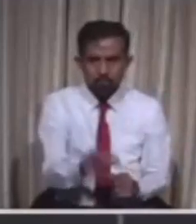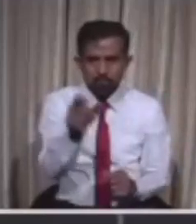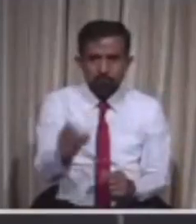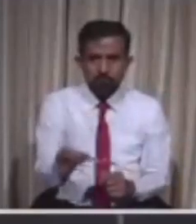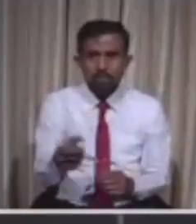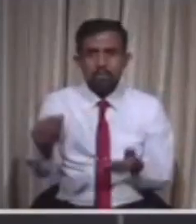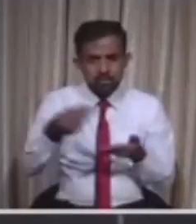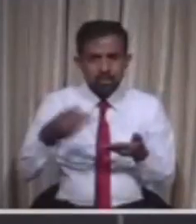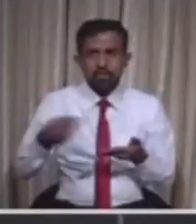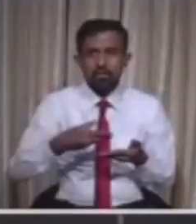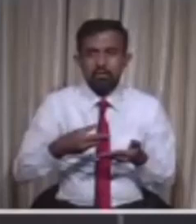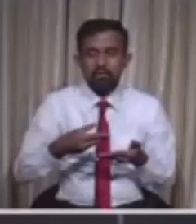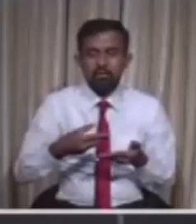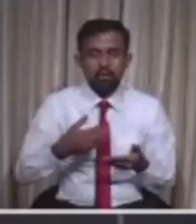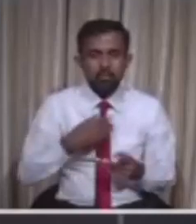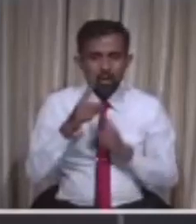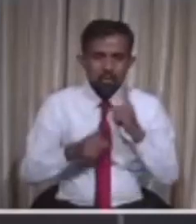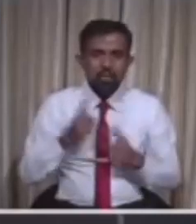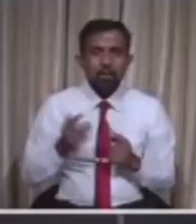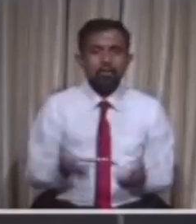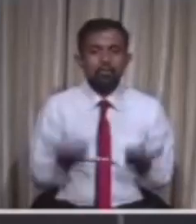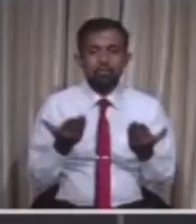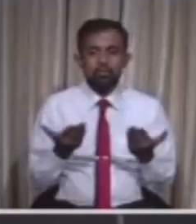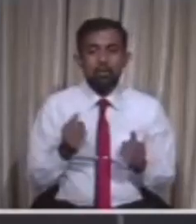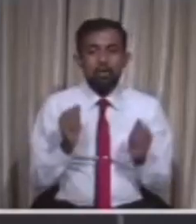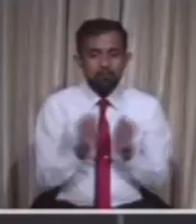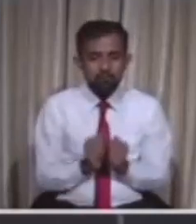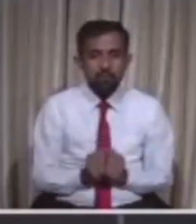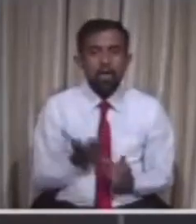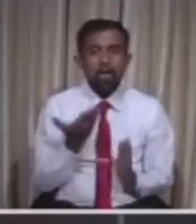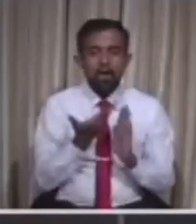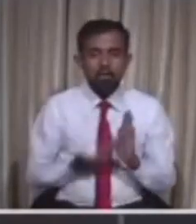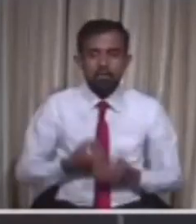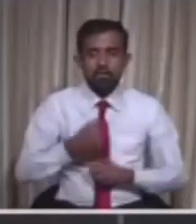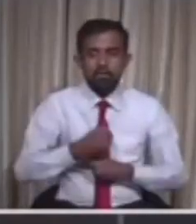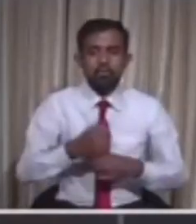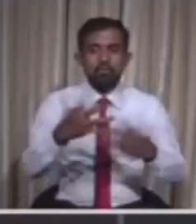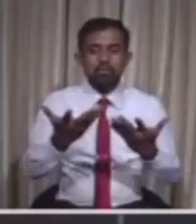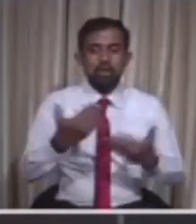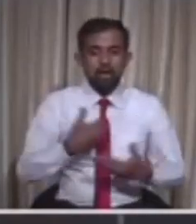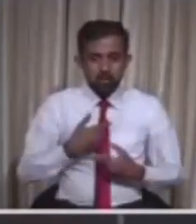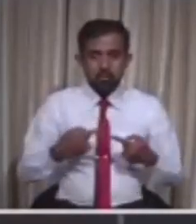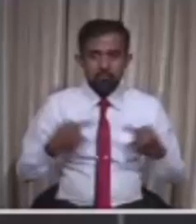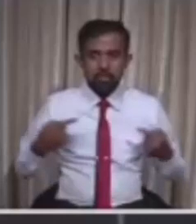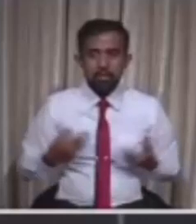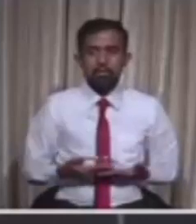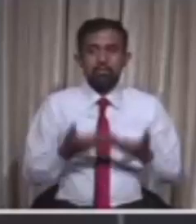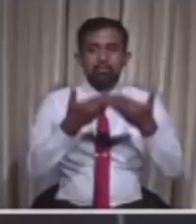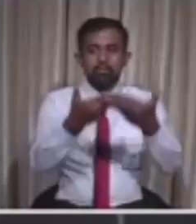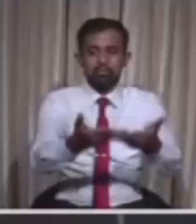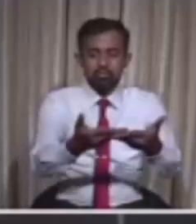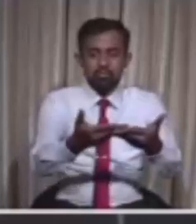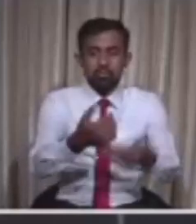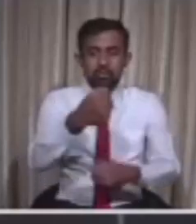ඒවා ඉදිරිපත් කරන්න අපි සාකච්ඡා කරමු නමුත් වැඩපිළිවෙලක් තියෙනවා ආණ්ඩුවට නැති වැඩපිළිවෙල අද විපක්ෂයෙන් ඉදිරිපත් කරනවා මේ